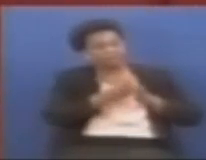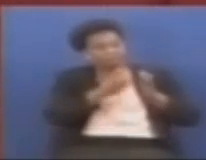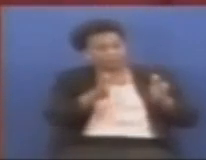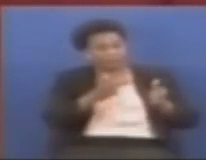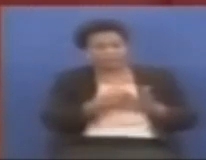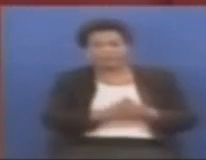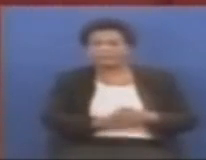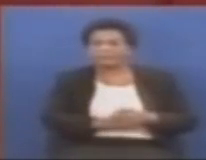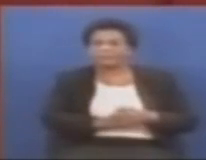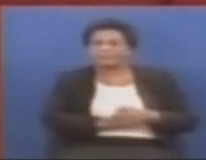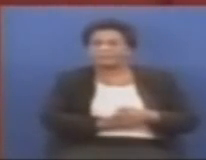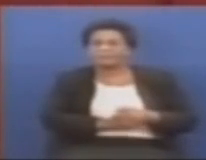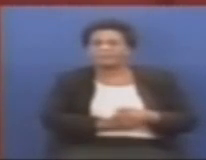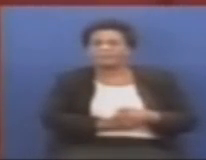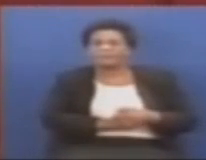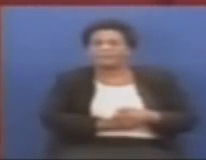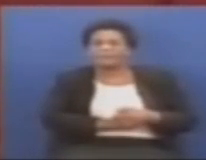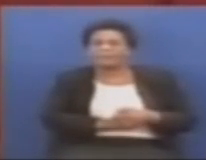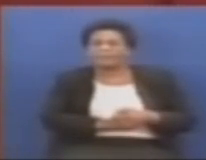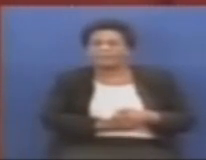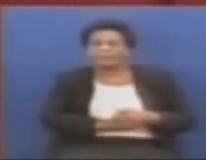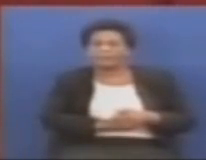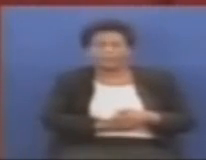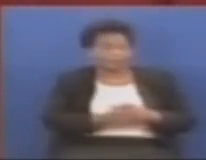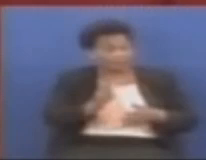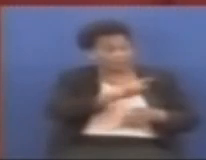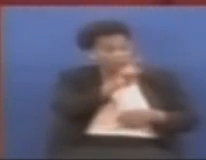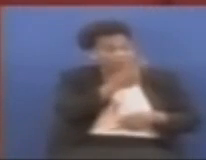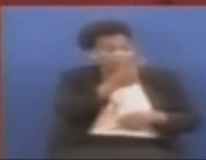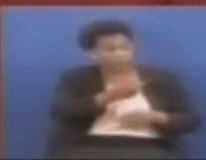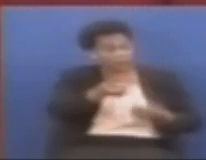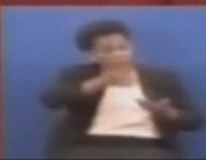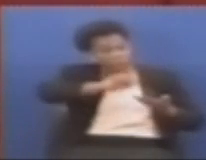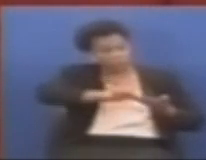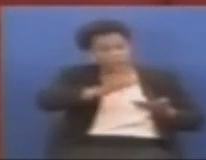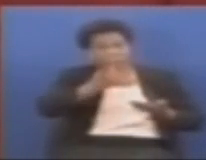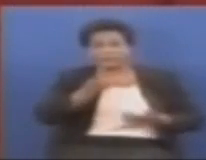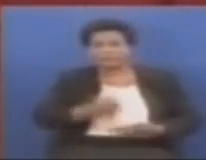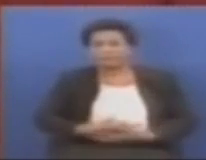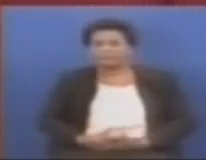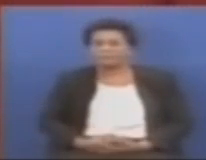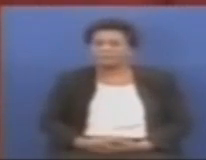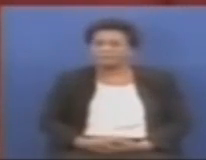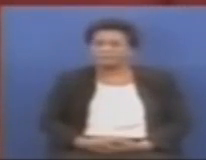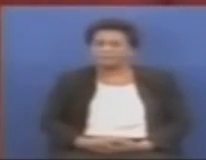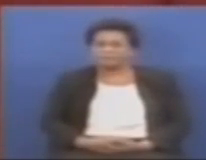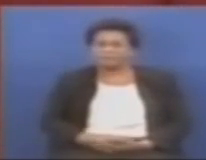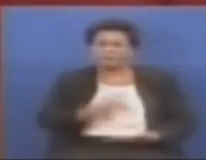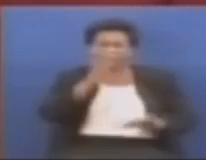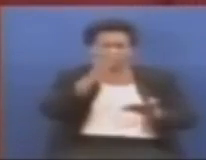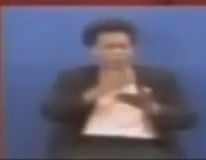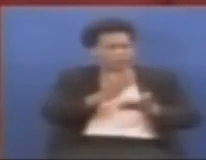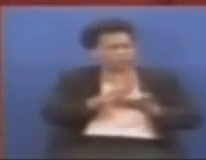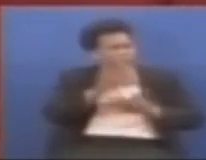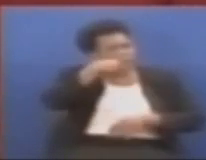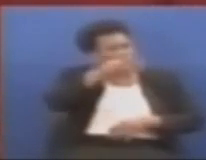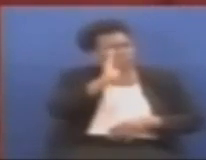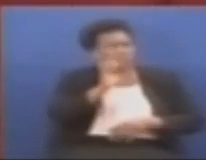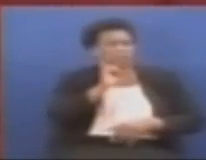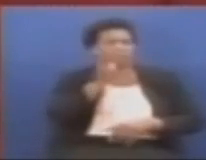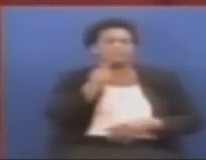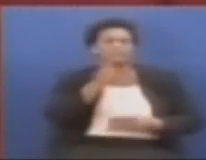kuuliza maswali mawili ya nyongeza. Pamoja na majibu mazuri ya